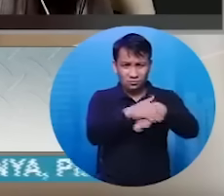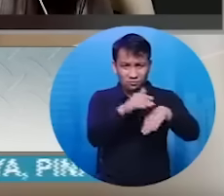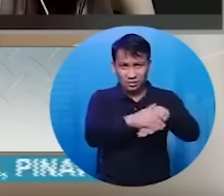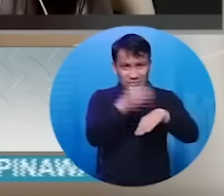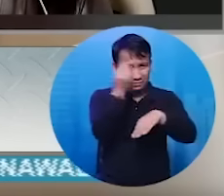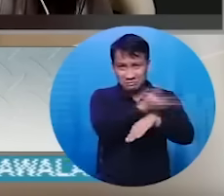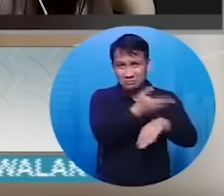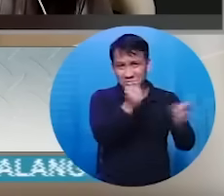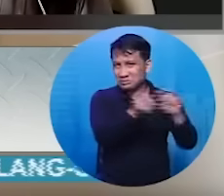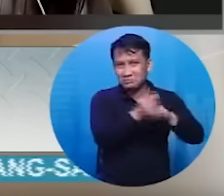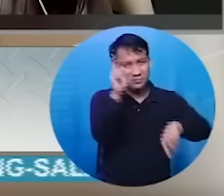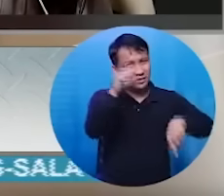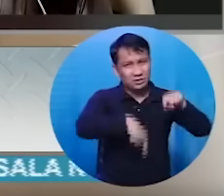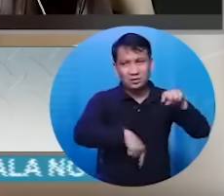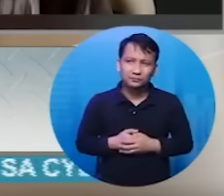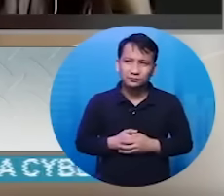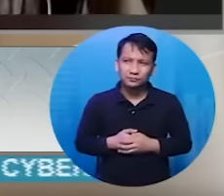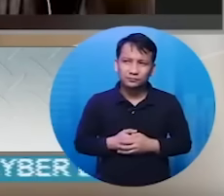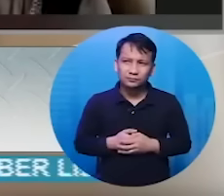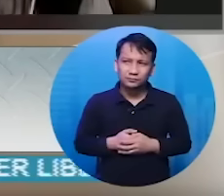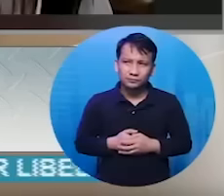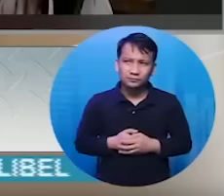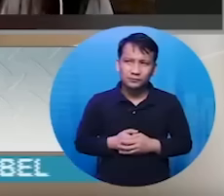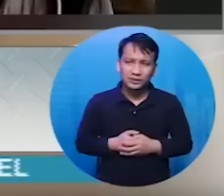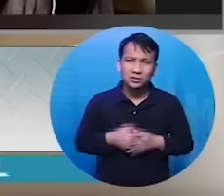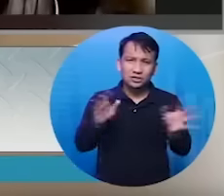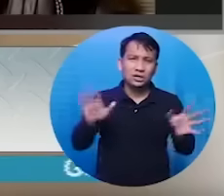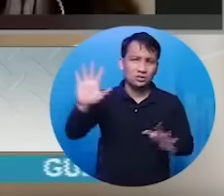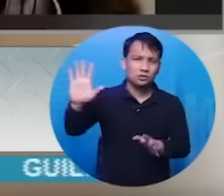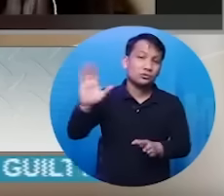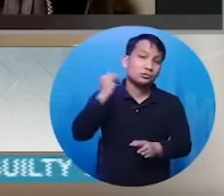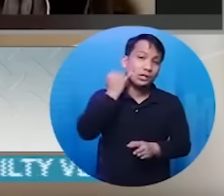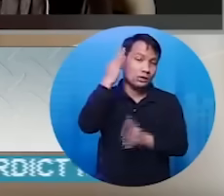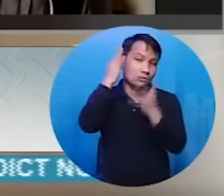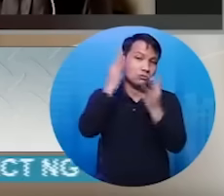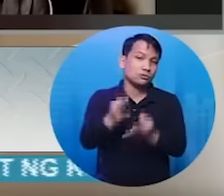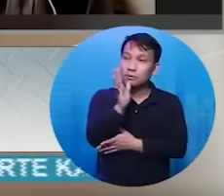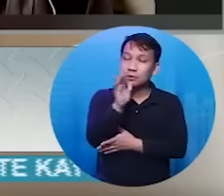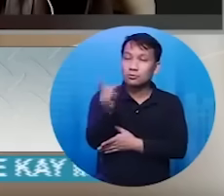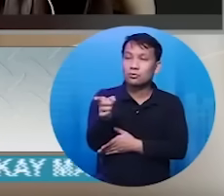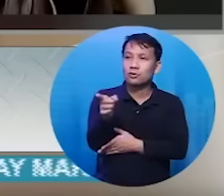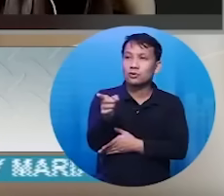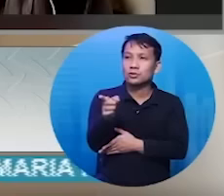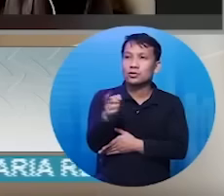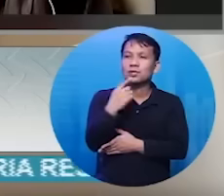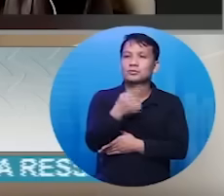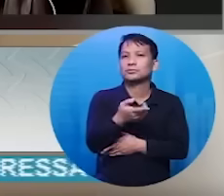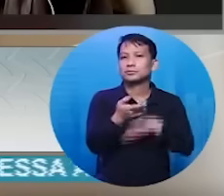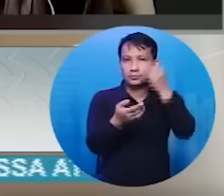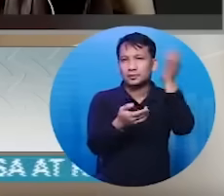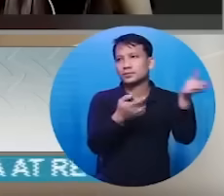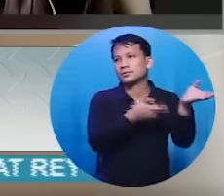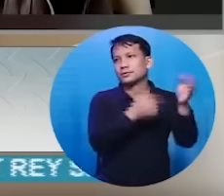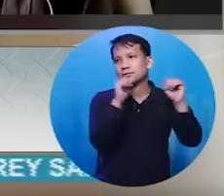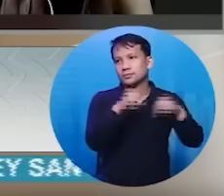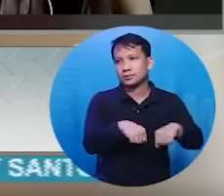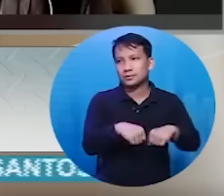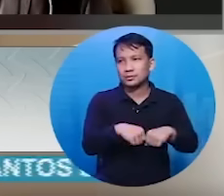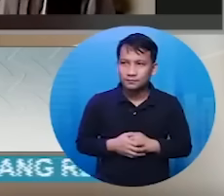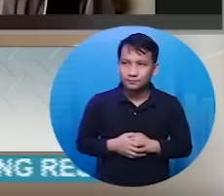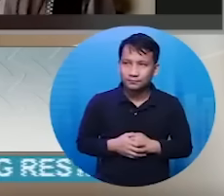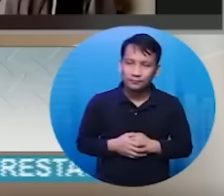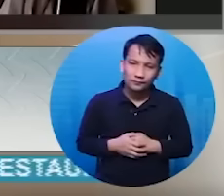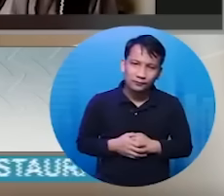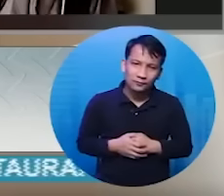magbago, pero hindi pala nagbabago. So, Jenaline, nasa yung desisyon, kasi si nanay ninyo, pinagsabihan na rin pala itong si Jimboy na magbago